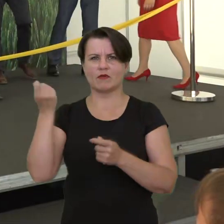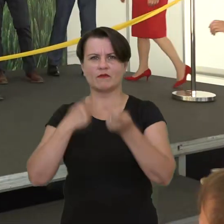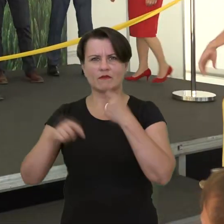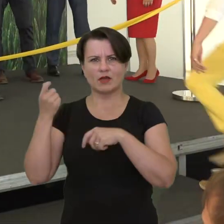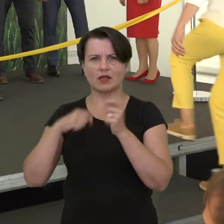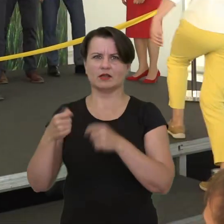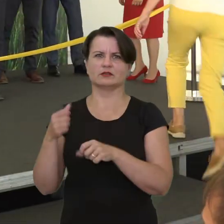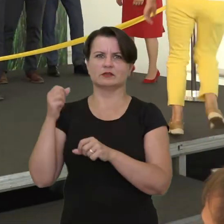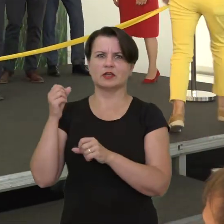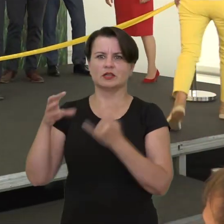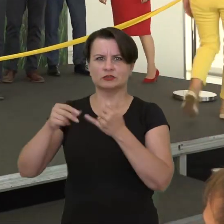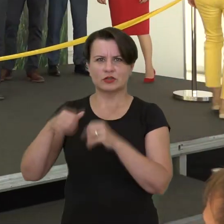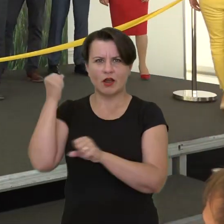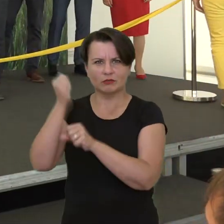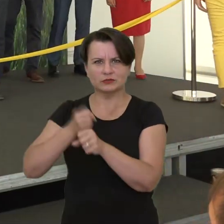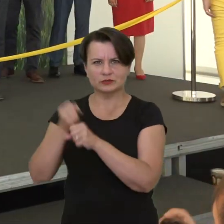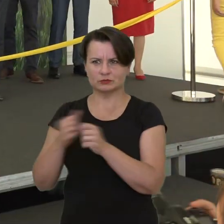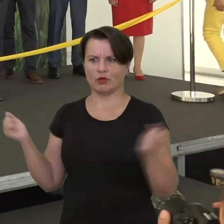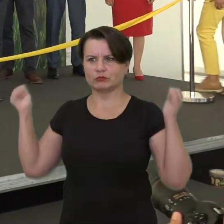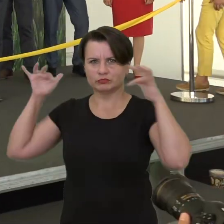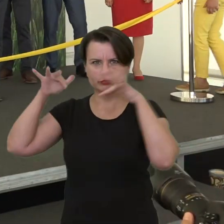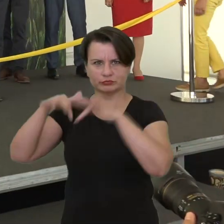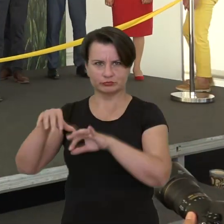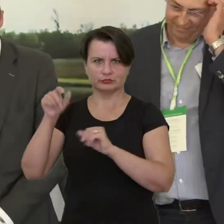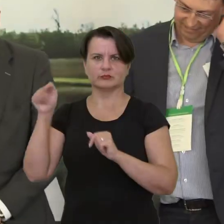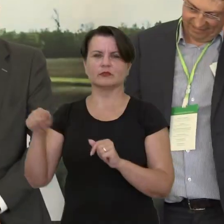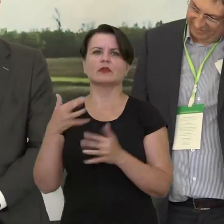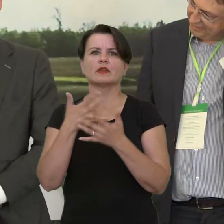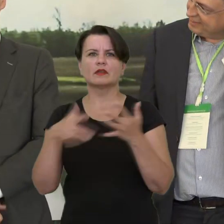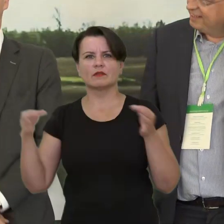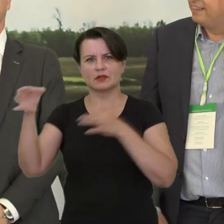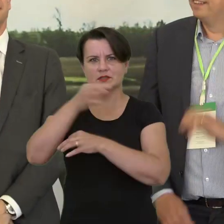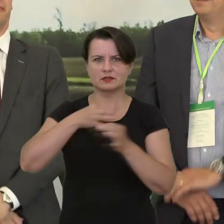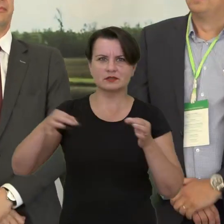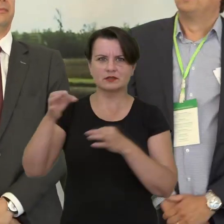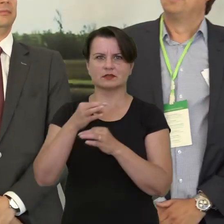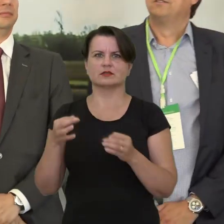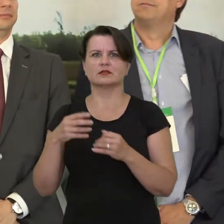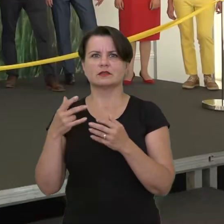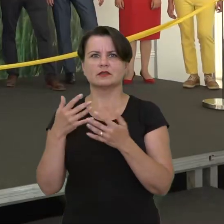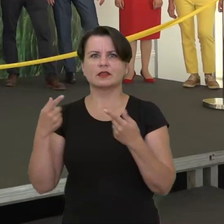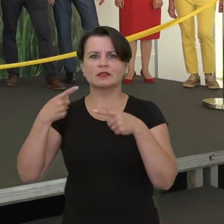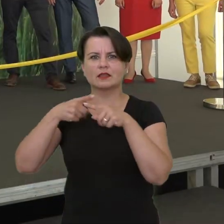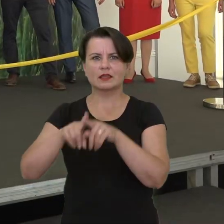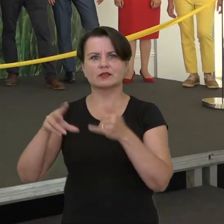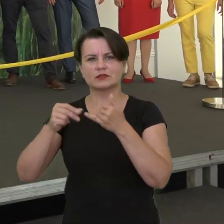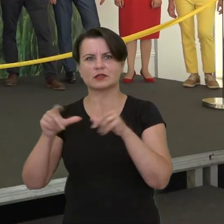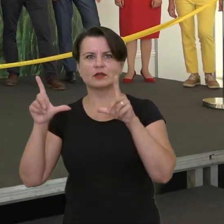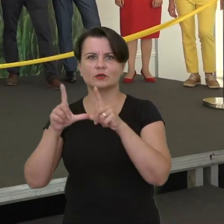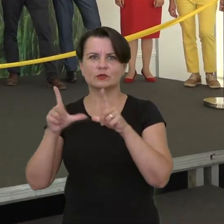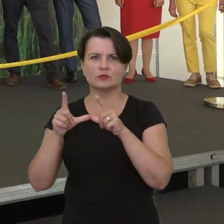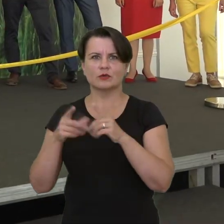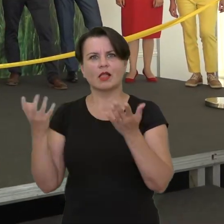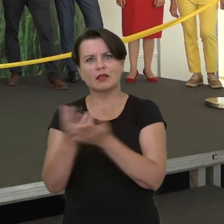ir žemdirbiai, diskutuoja apie klimato kaitos iššūkius, aptarė naujausius Lietuvos ir užsienio žemės ūkio pasiekimus,